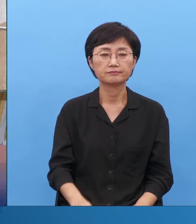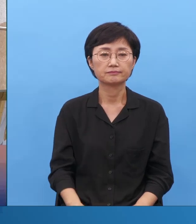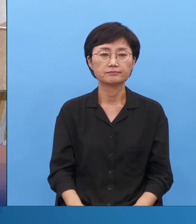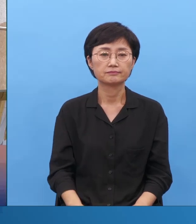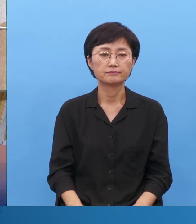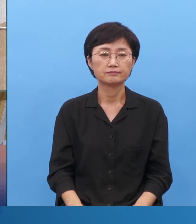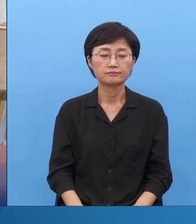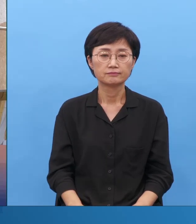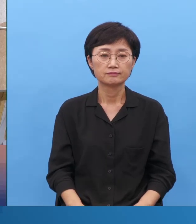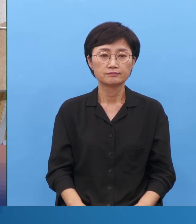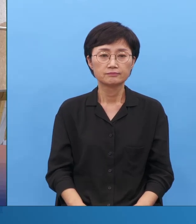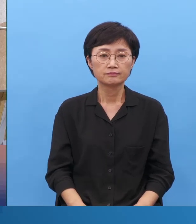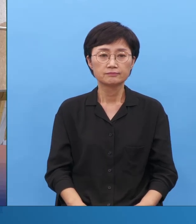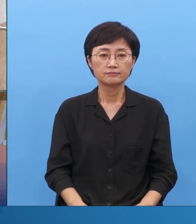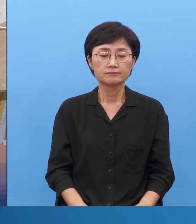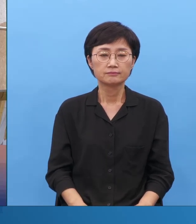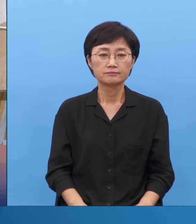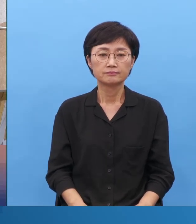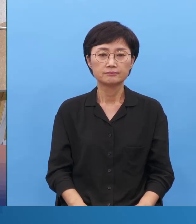number 380.